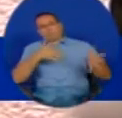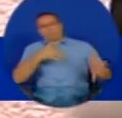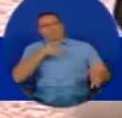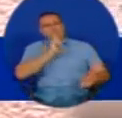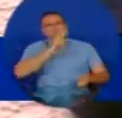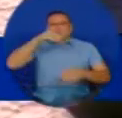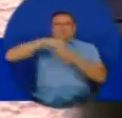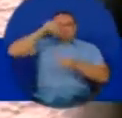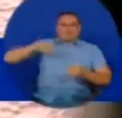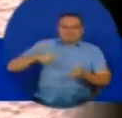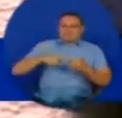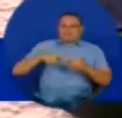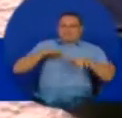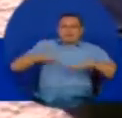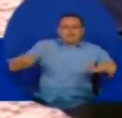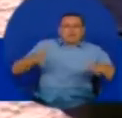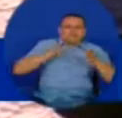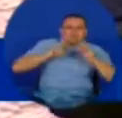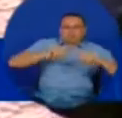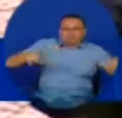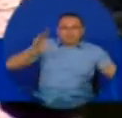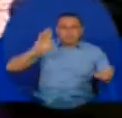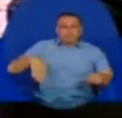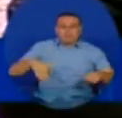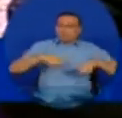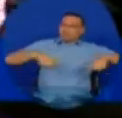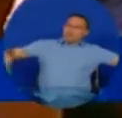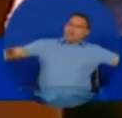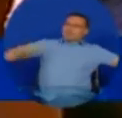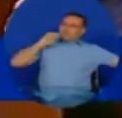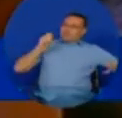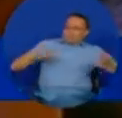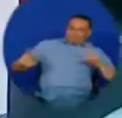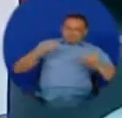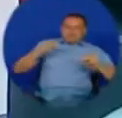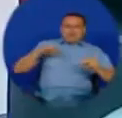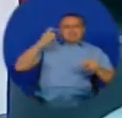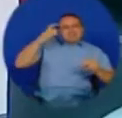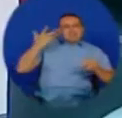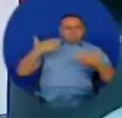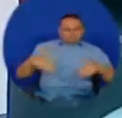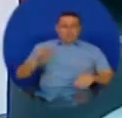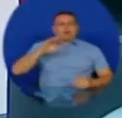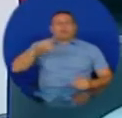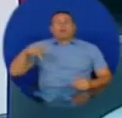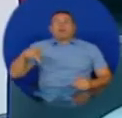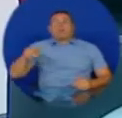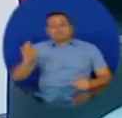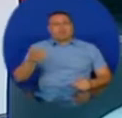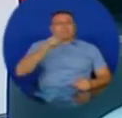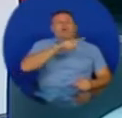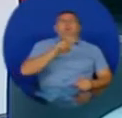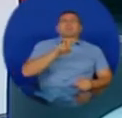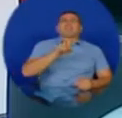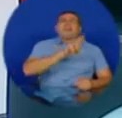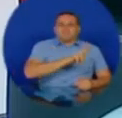בכנסת, ברשתות החברתיות, בתקשורת, וגם בשולחן השבת. שלום ל... פולי בורנשטיין, ושלום לעודד רביבי. שלום